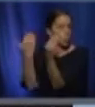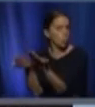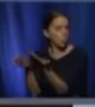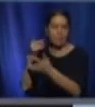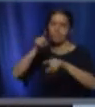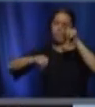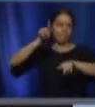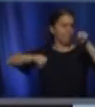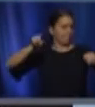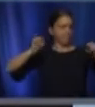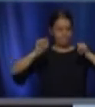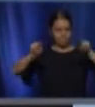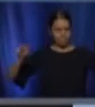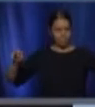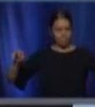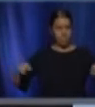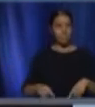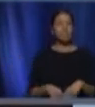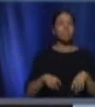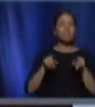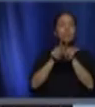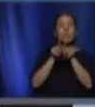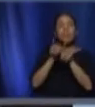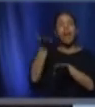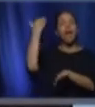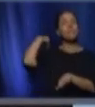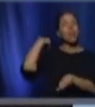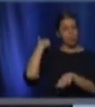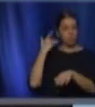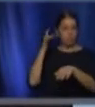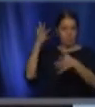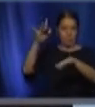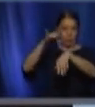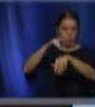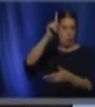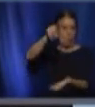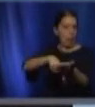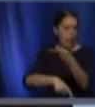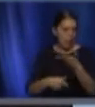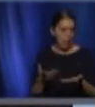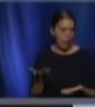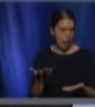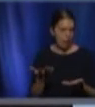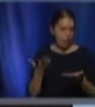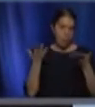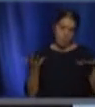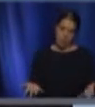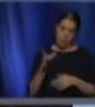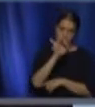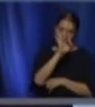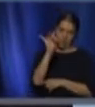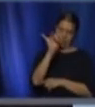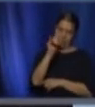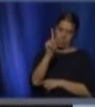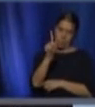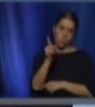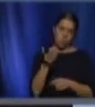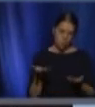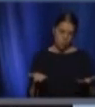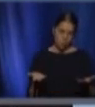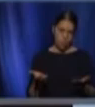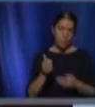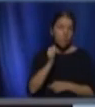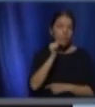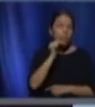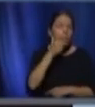au-dessus de 1000. Ça veut dire qu'on est quand même une petite baisse, là. Ça ne veut pas dire que demain, on ne reviendra pas entre 900 et